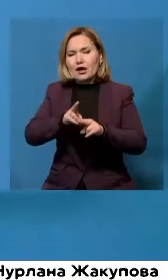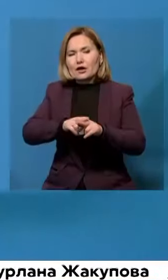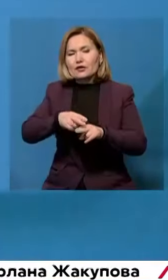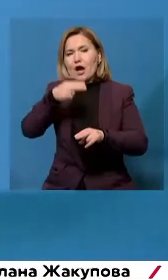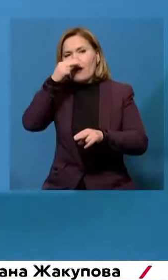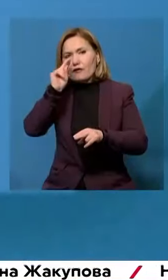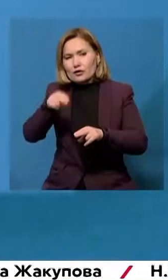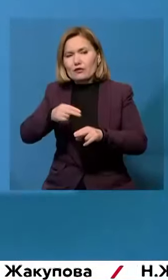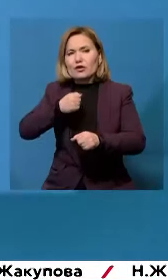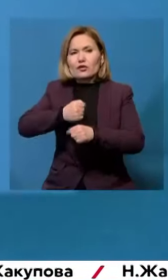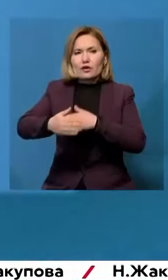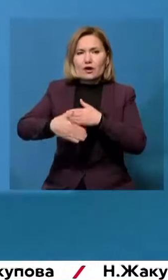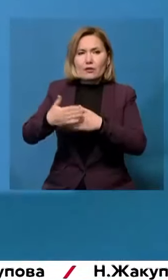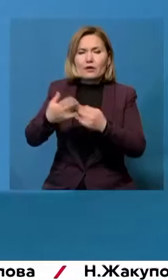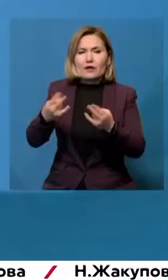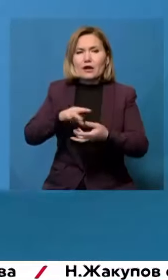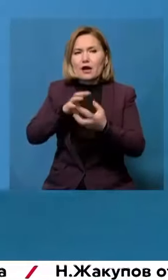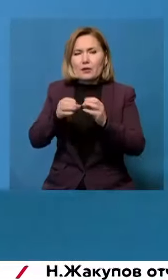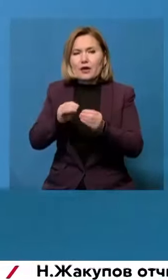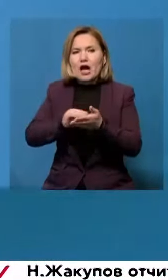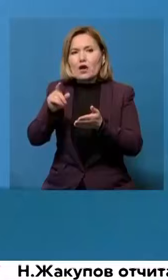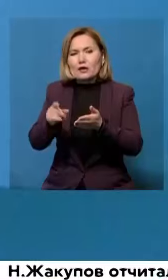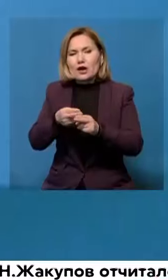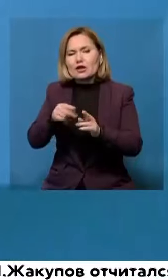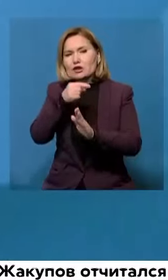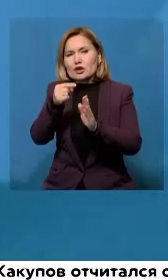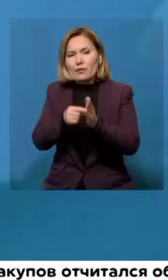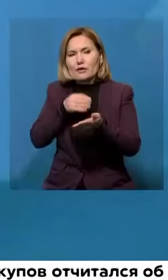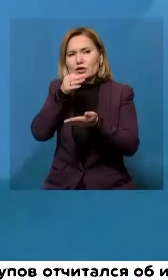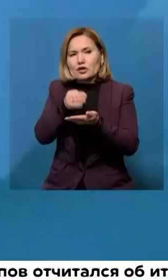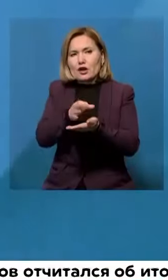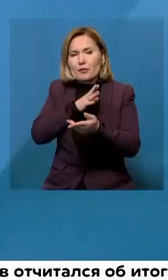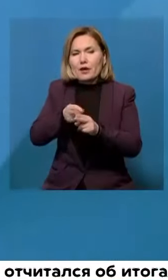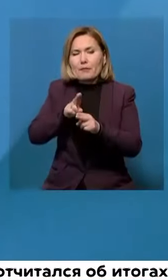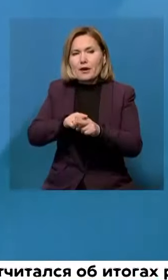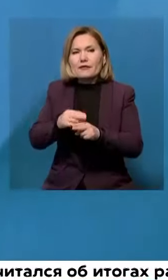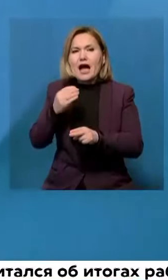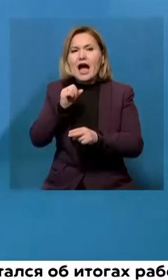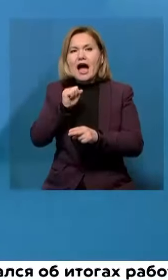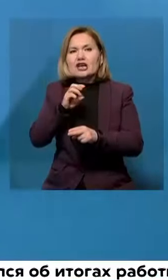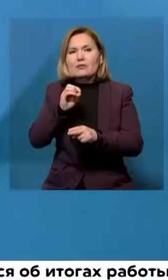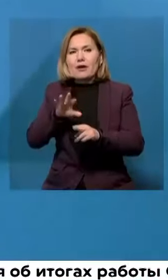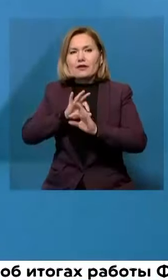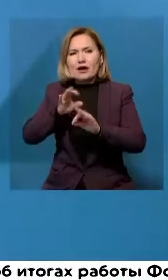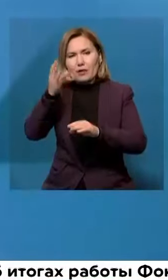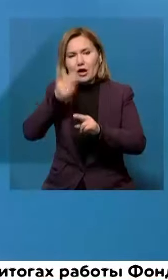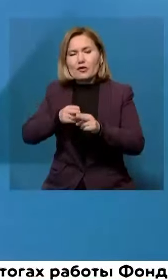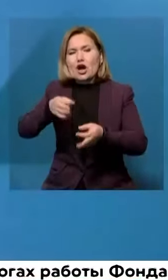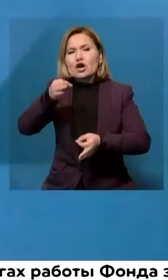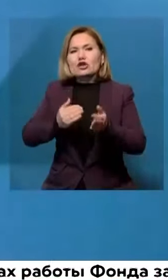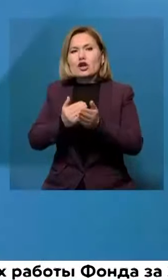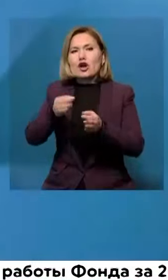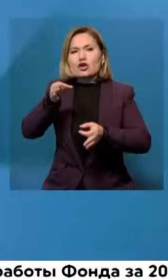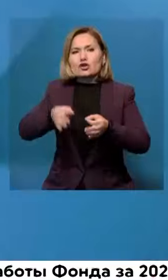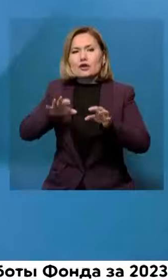түрде үкім шығаруы тиіс. Сенат төрағасы журналистердің сауалына осылай деп жауап берді. Мәулен Әшімбаевтың пікірінше, сот пен жоғарғы